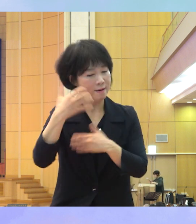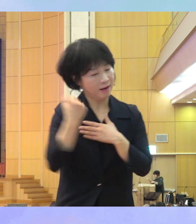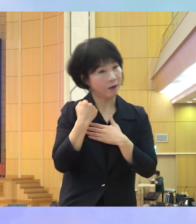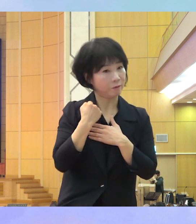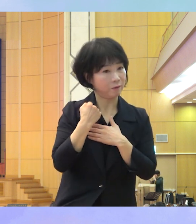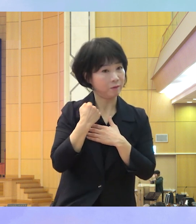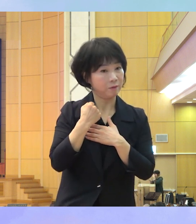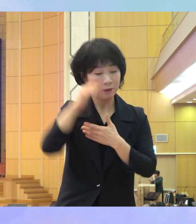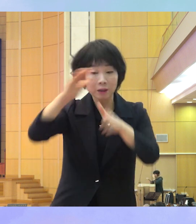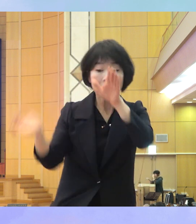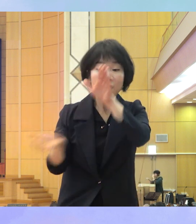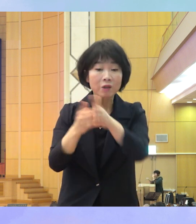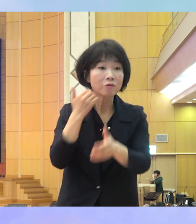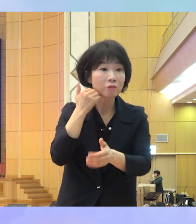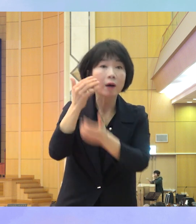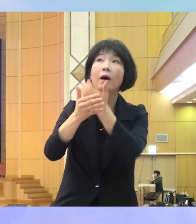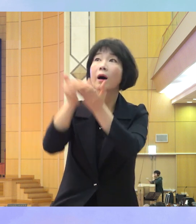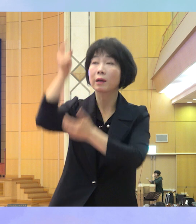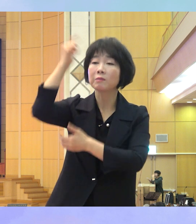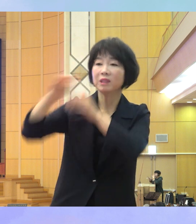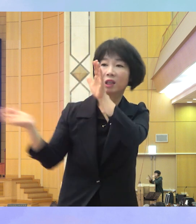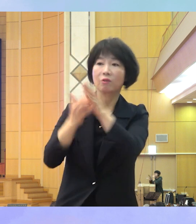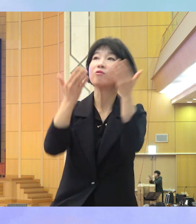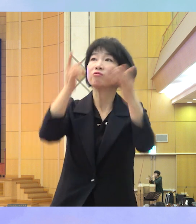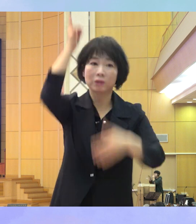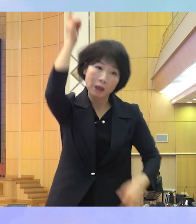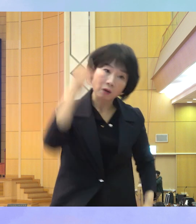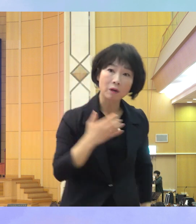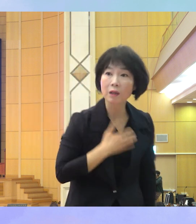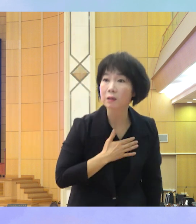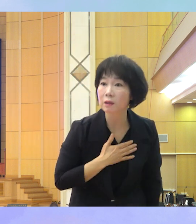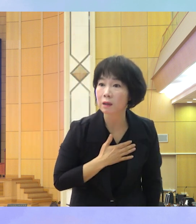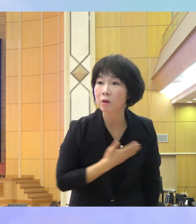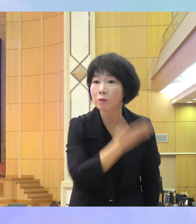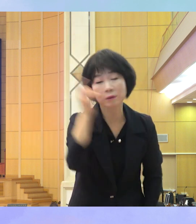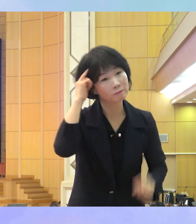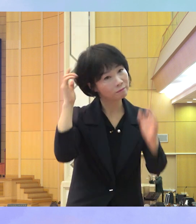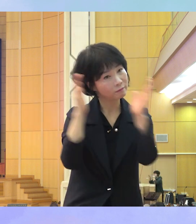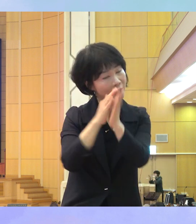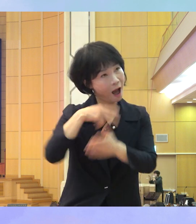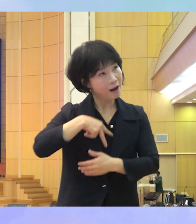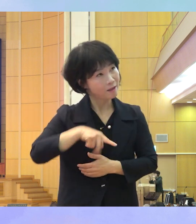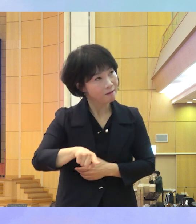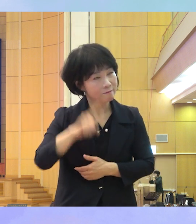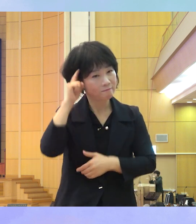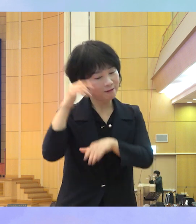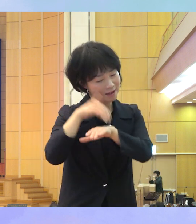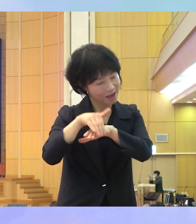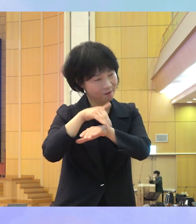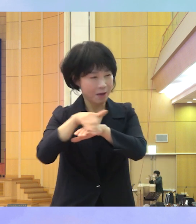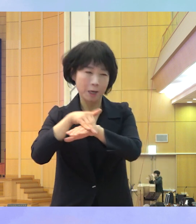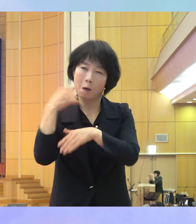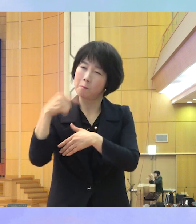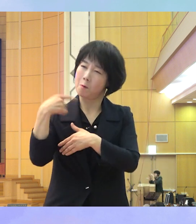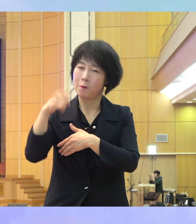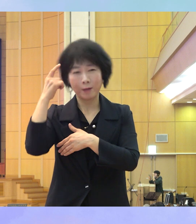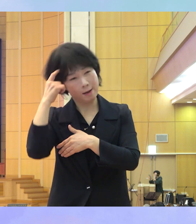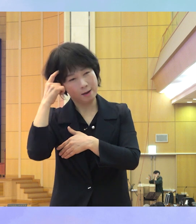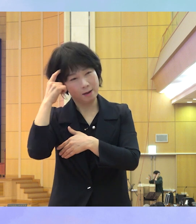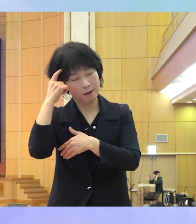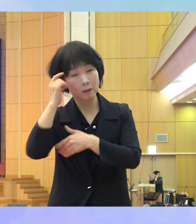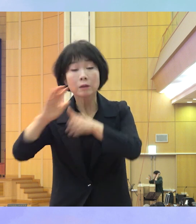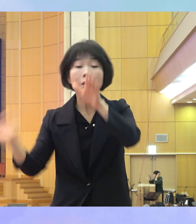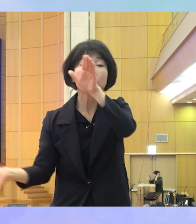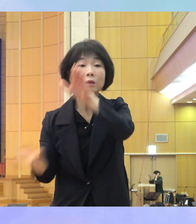하나님이시라. 할렐루야. 우리가 나름대로 계획을 세우지만 그것도 이왕이면 하나님 뜻대로 계획을